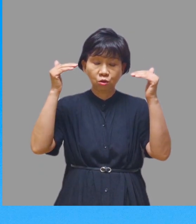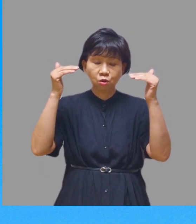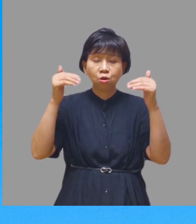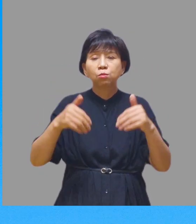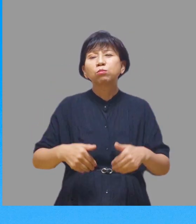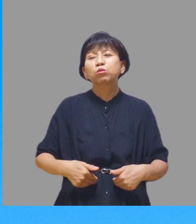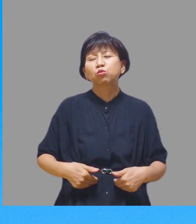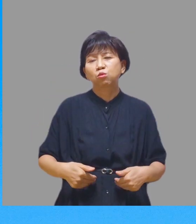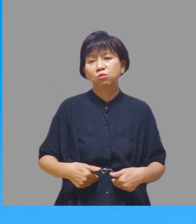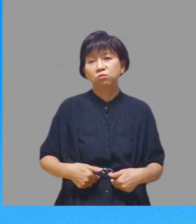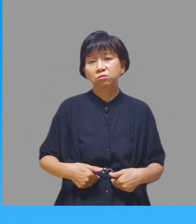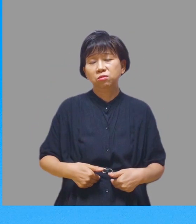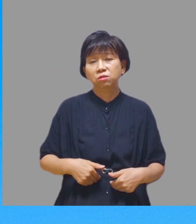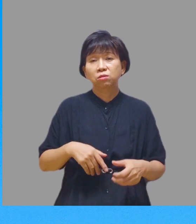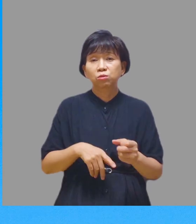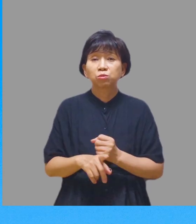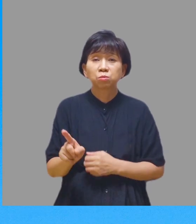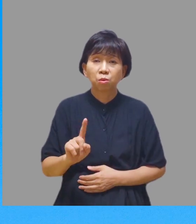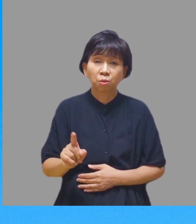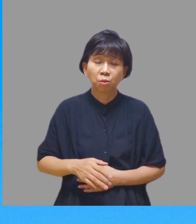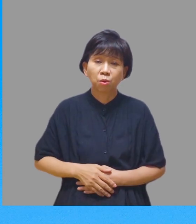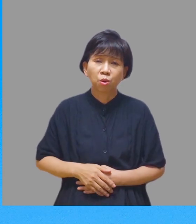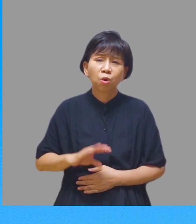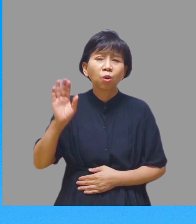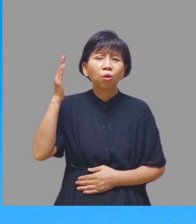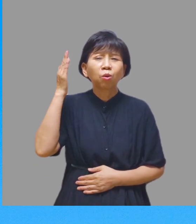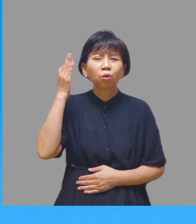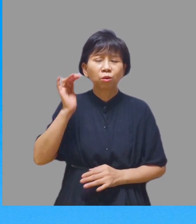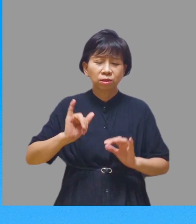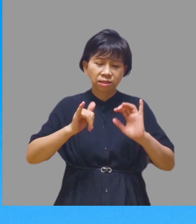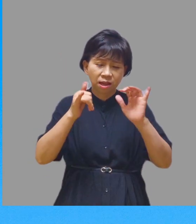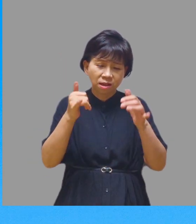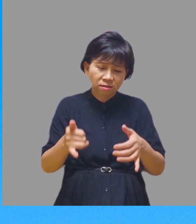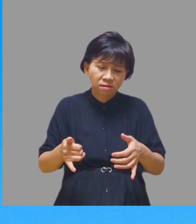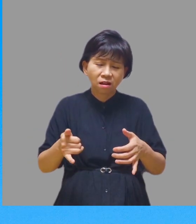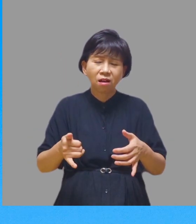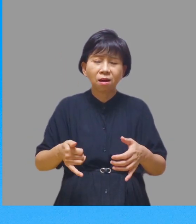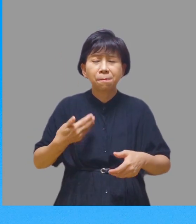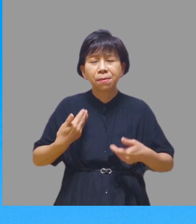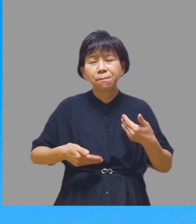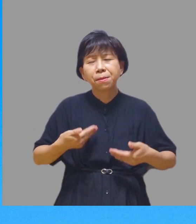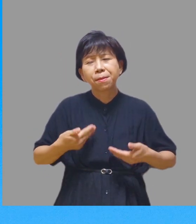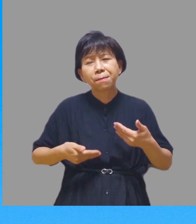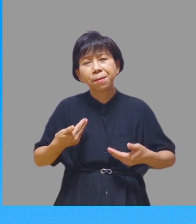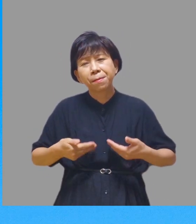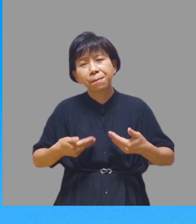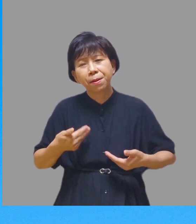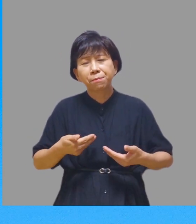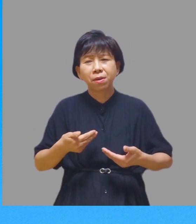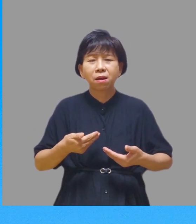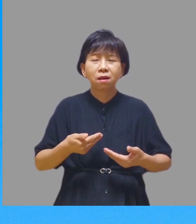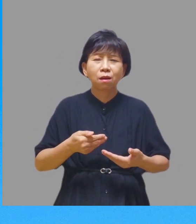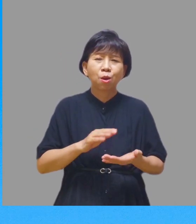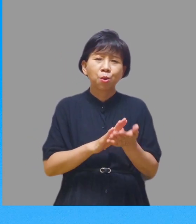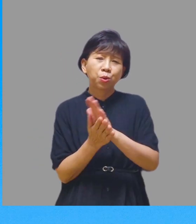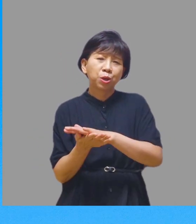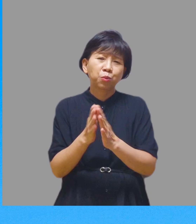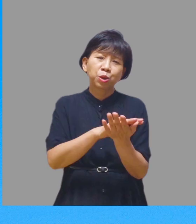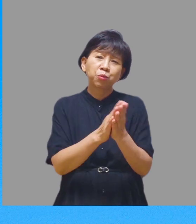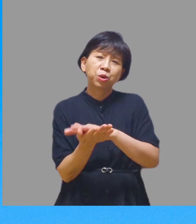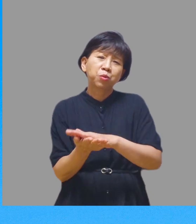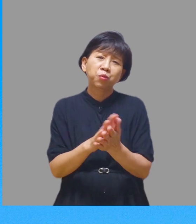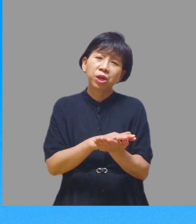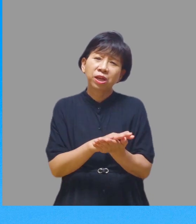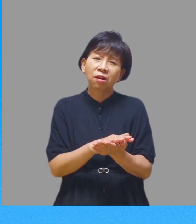이유가 있습니다. 요즘 같은 세상이 참 정신없이 많이 바뀌는 것 같아요. 세상이